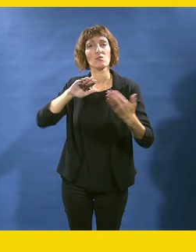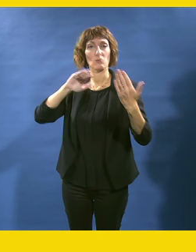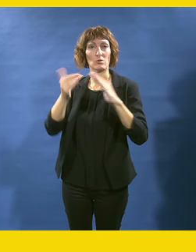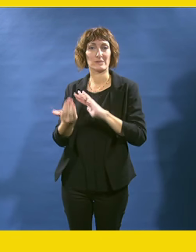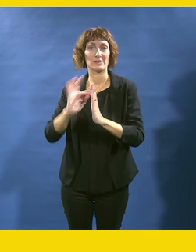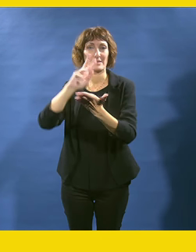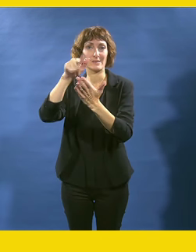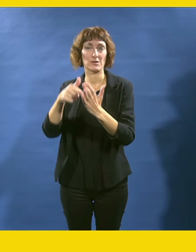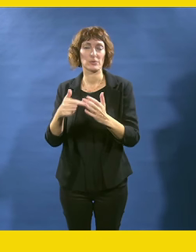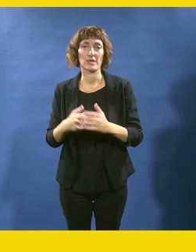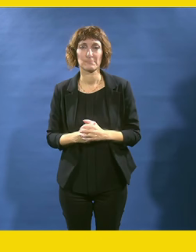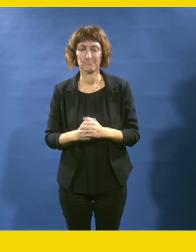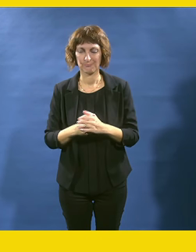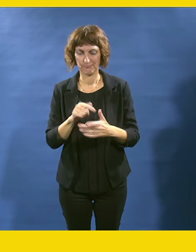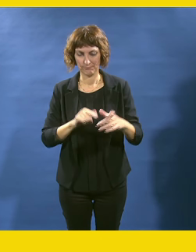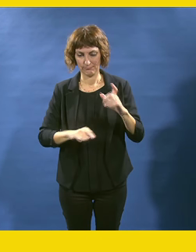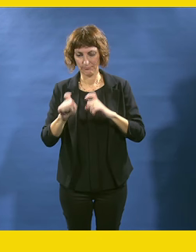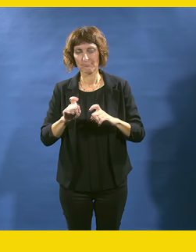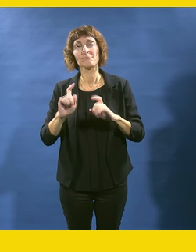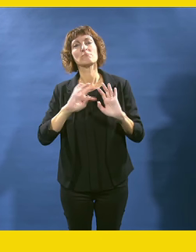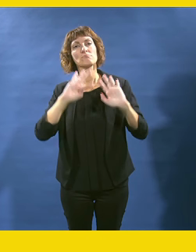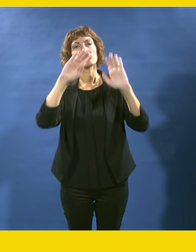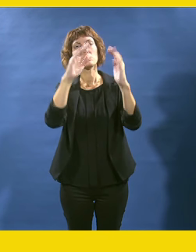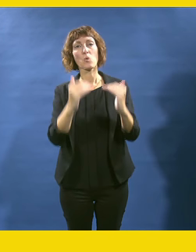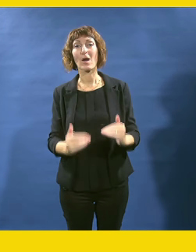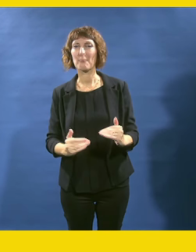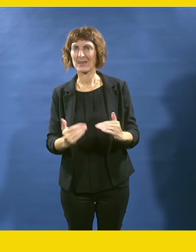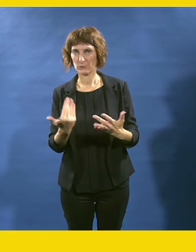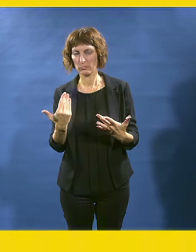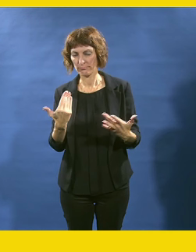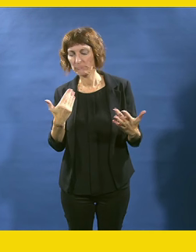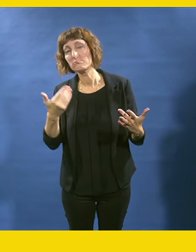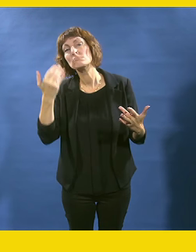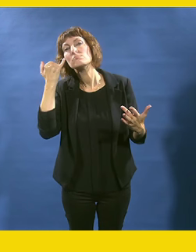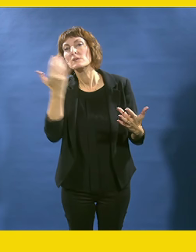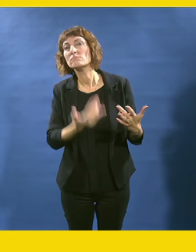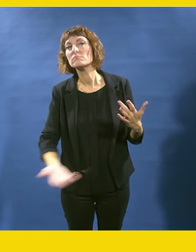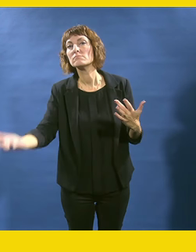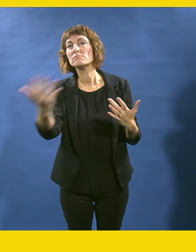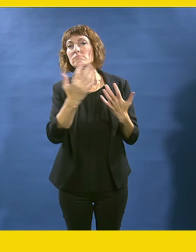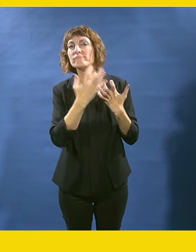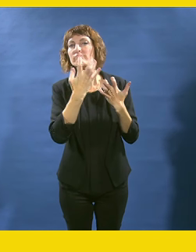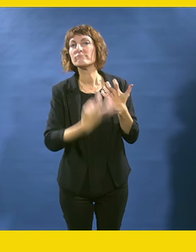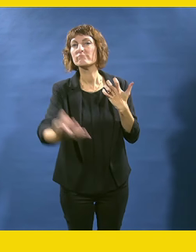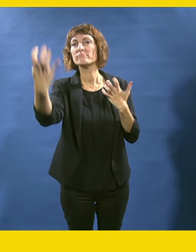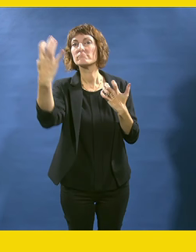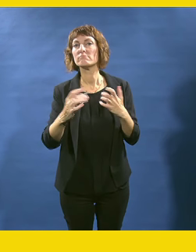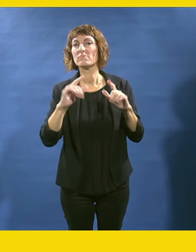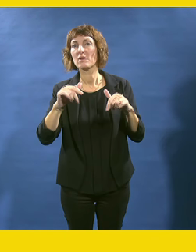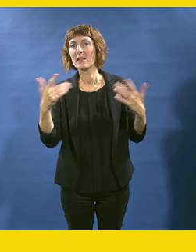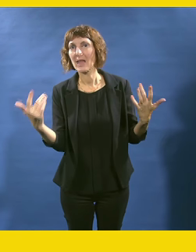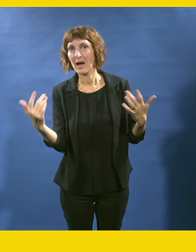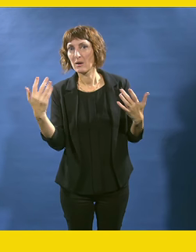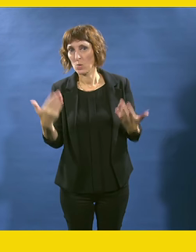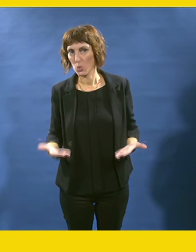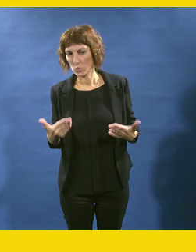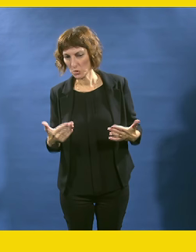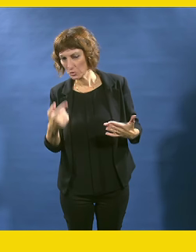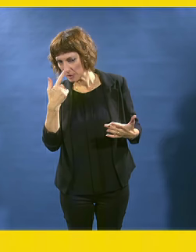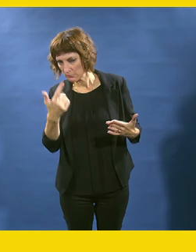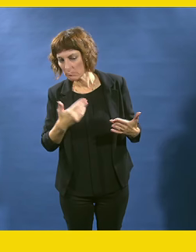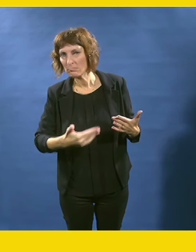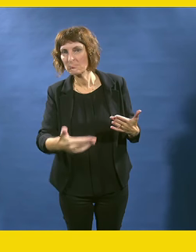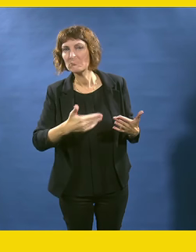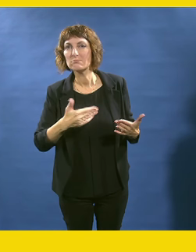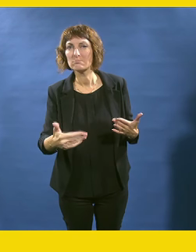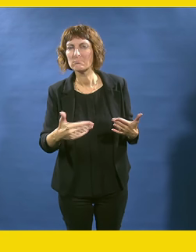Revenons-en à la programmation. J'imagine que si vous êtes là aujourd'hui ou que si vous nous suivez en streaming, vous avez une petite idée de ce qui nous attend pour la suite, mais